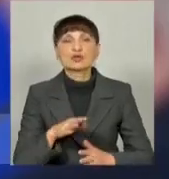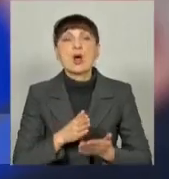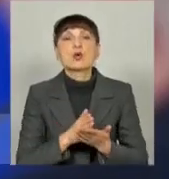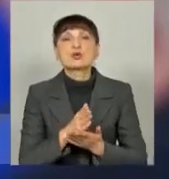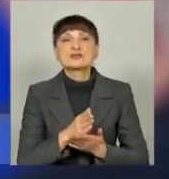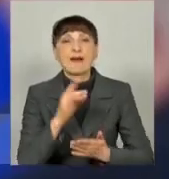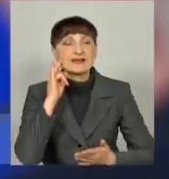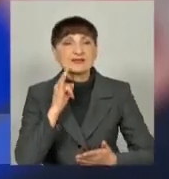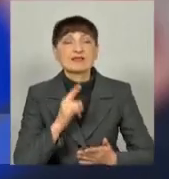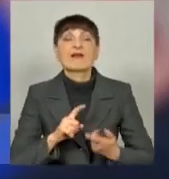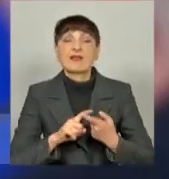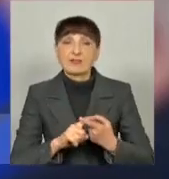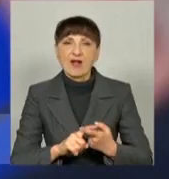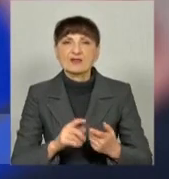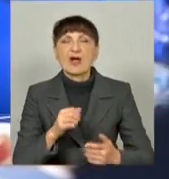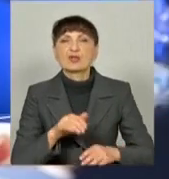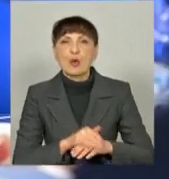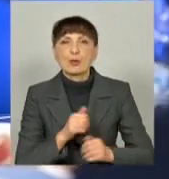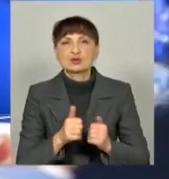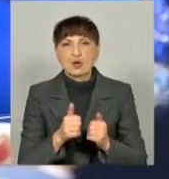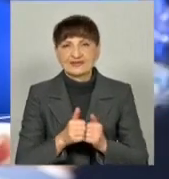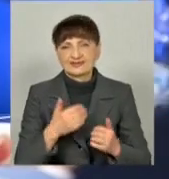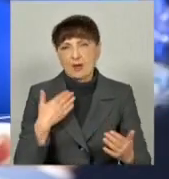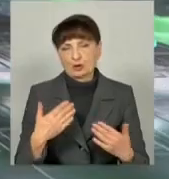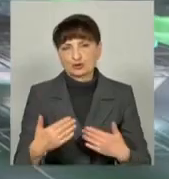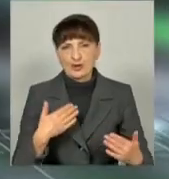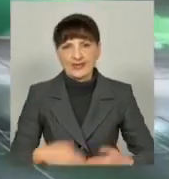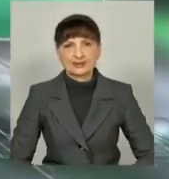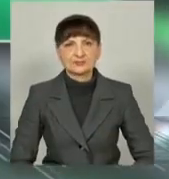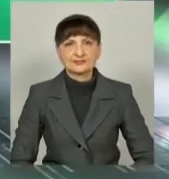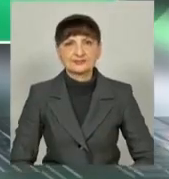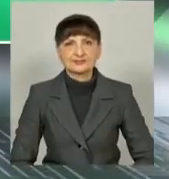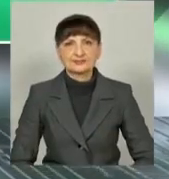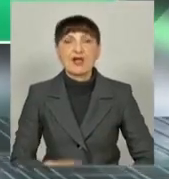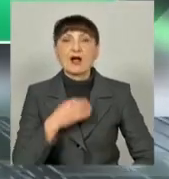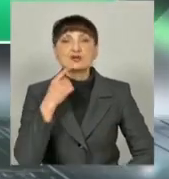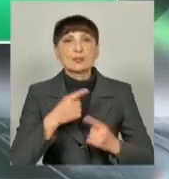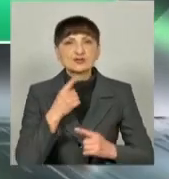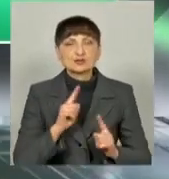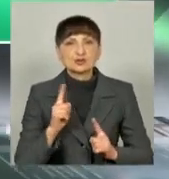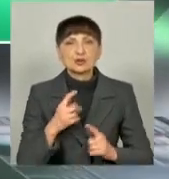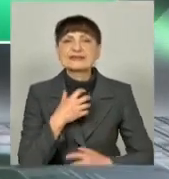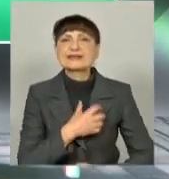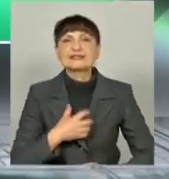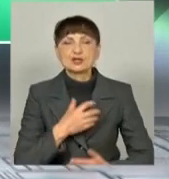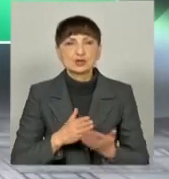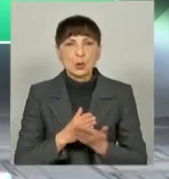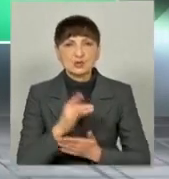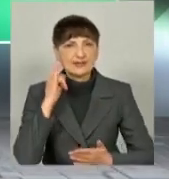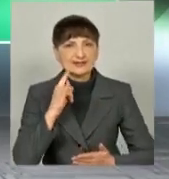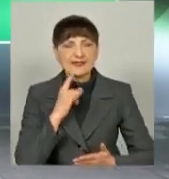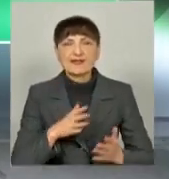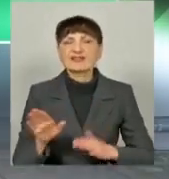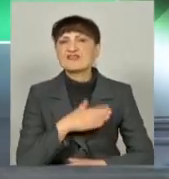по-прежнему направлен на добрососедские отношения хочу подчеркнуть что стратегический курс Казахстана